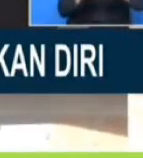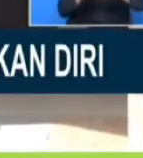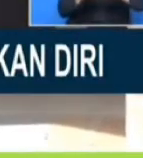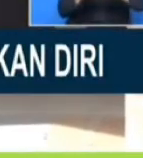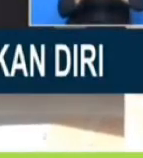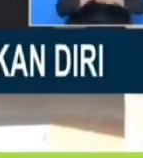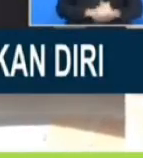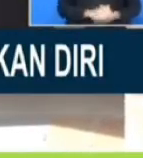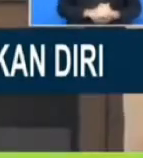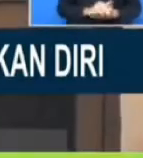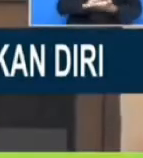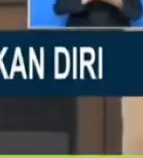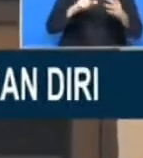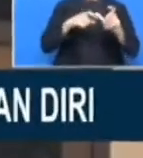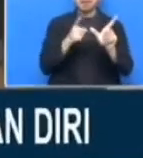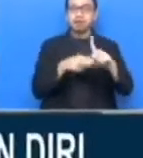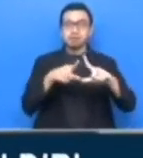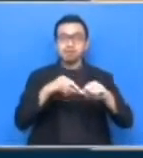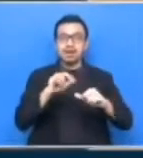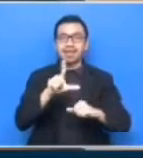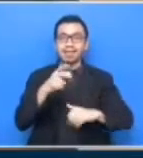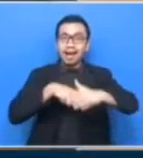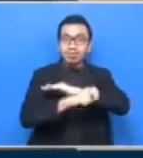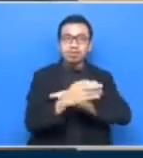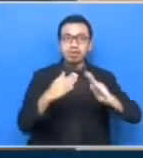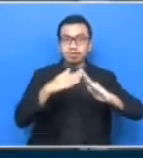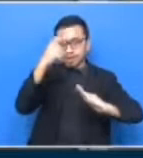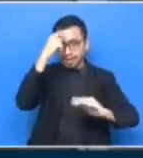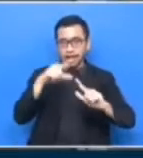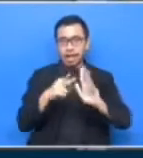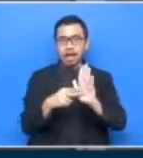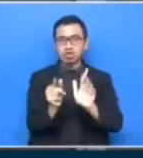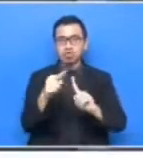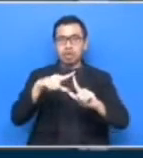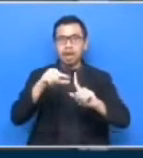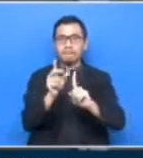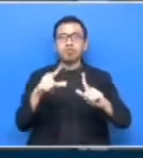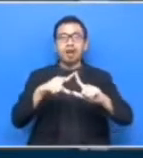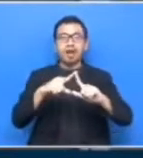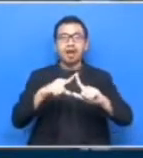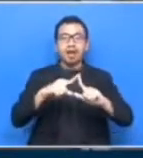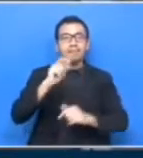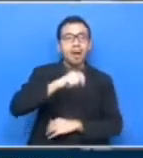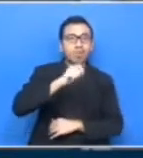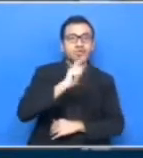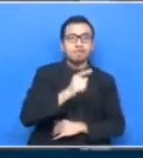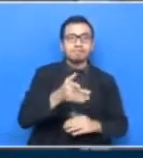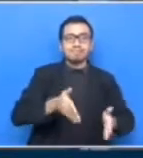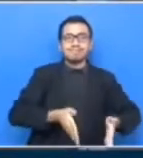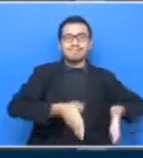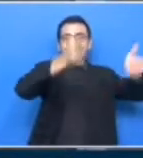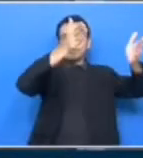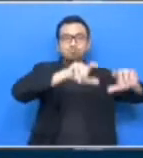pasien Syahril kabur dari RSUD anutapura Palu melalui pintu yang terhubung dengan bangunan rusak sementara